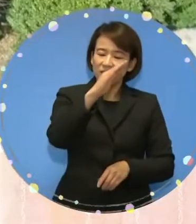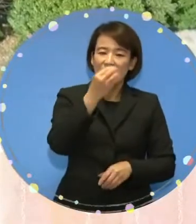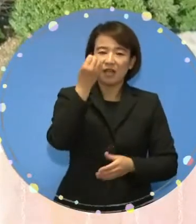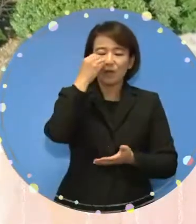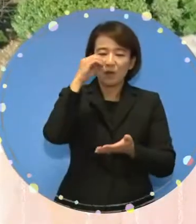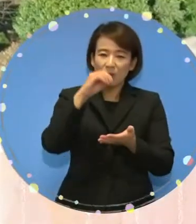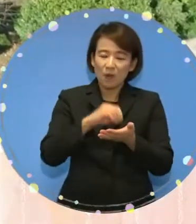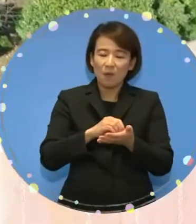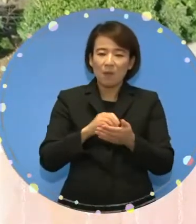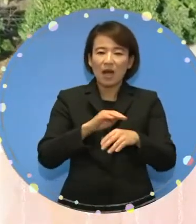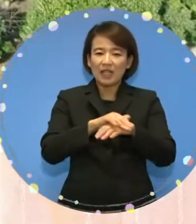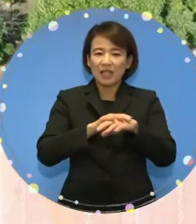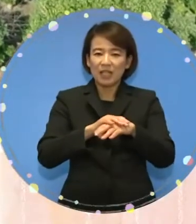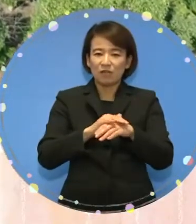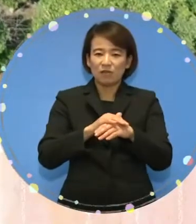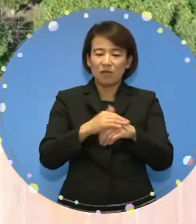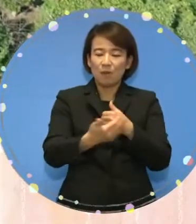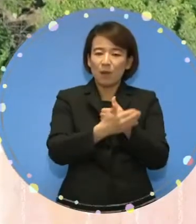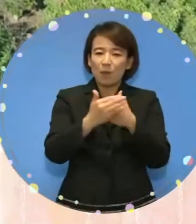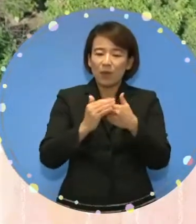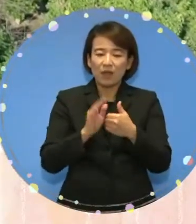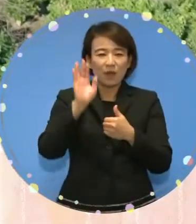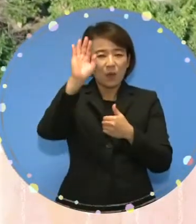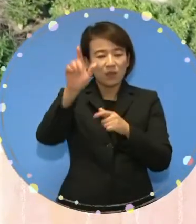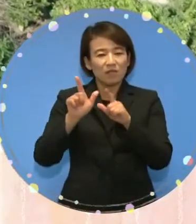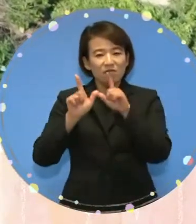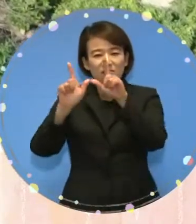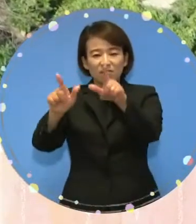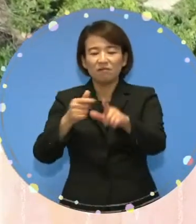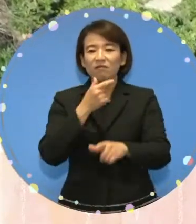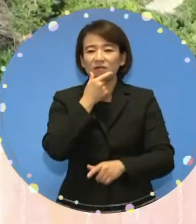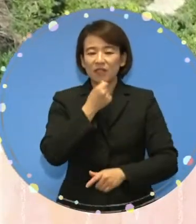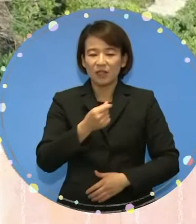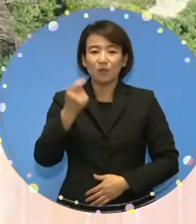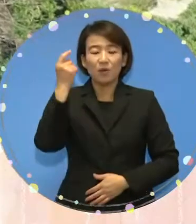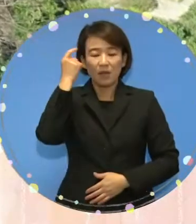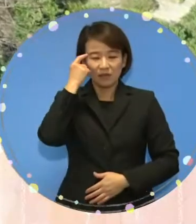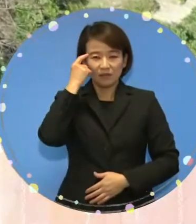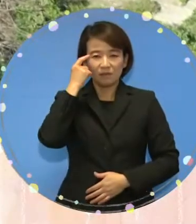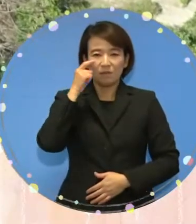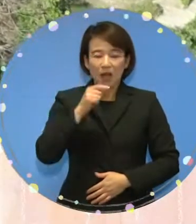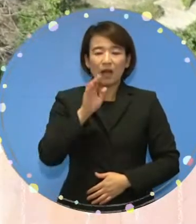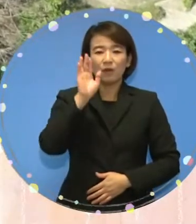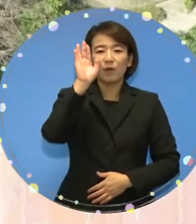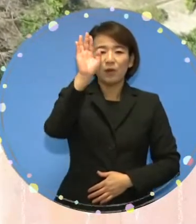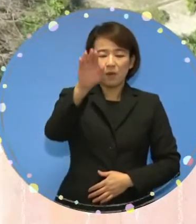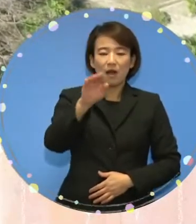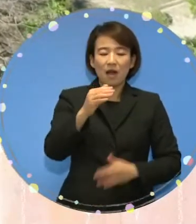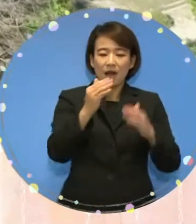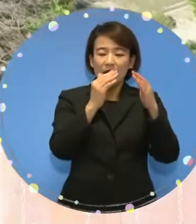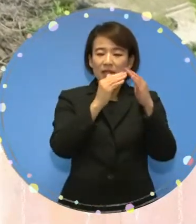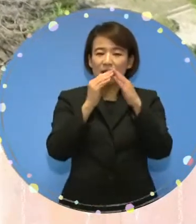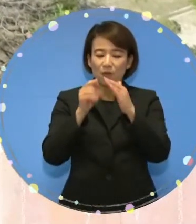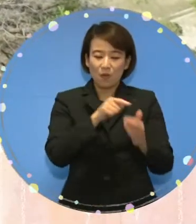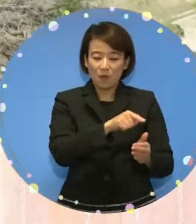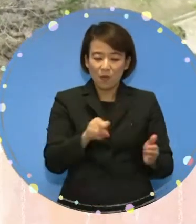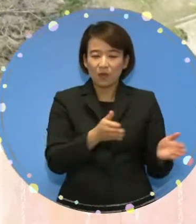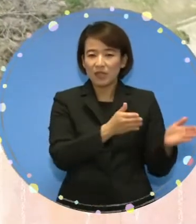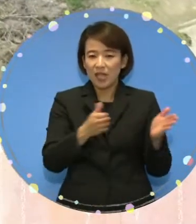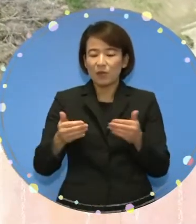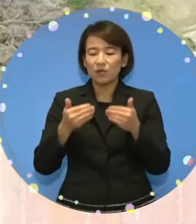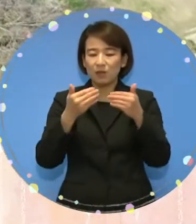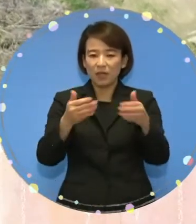大切に保存し後世に伝えていきたいと考えておりますなお今後につきましては社宅群の整備を